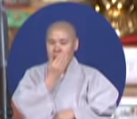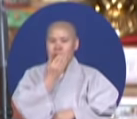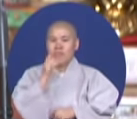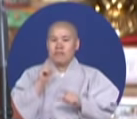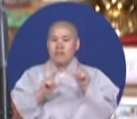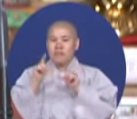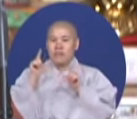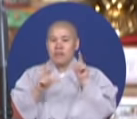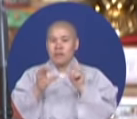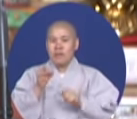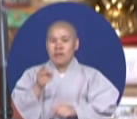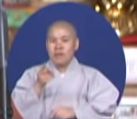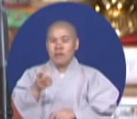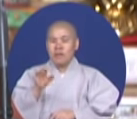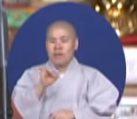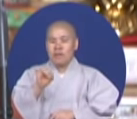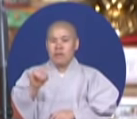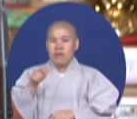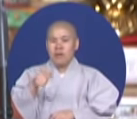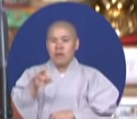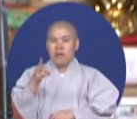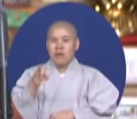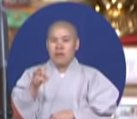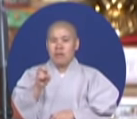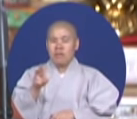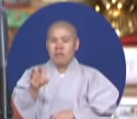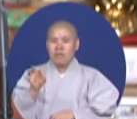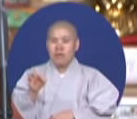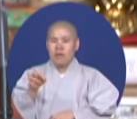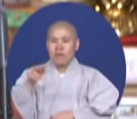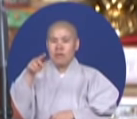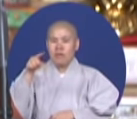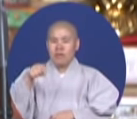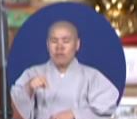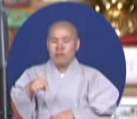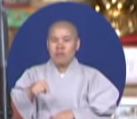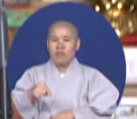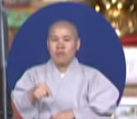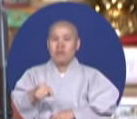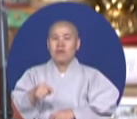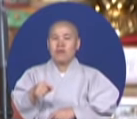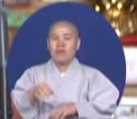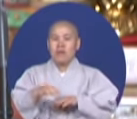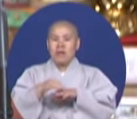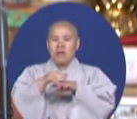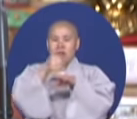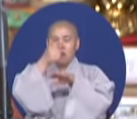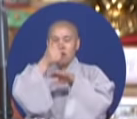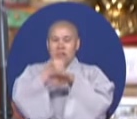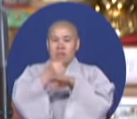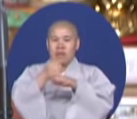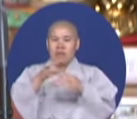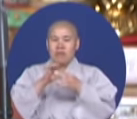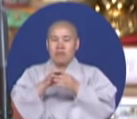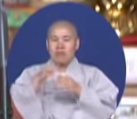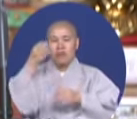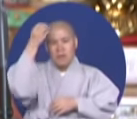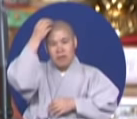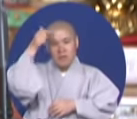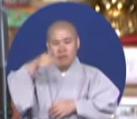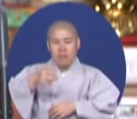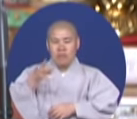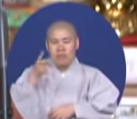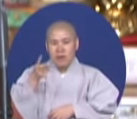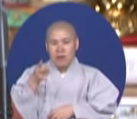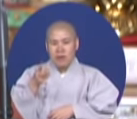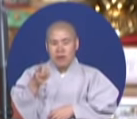계명주를 치지어 정상이라. 계명이라고 하는 것은 이 임금의 상투 계자가